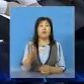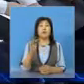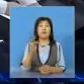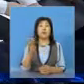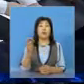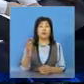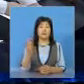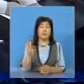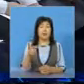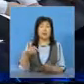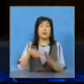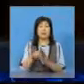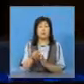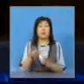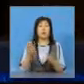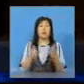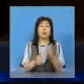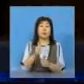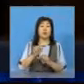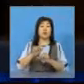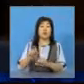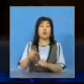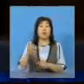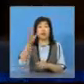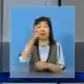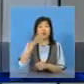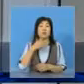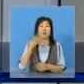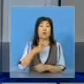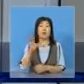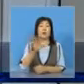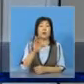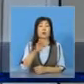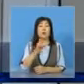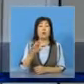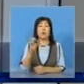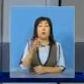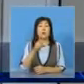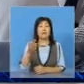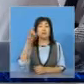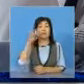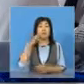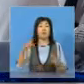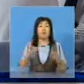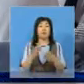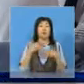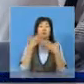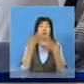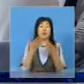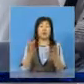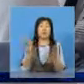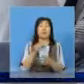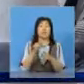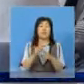Жубанова. В рамках конкурса участники защитили научные доклады о роли Абая в казахском обществе, прочли произведения и слова